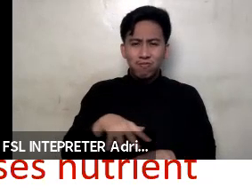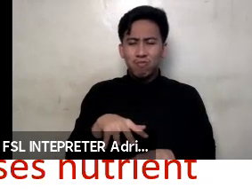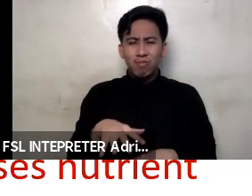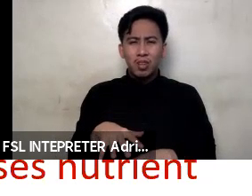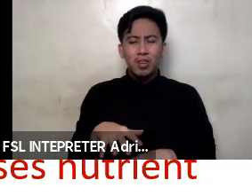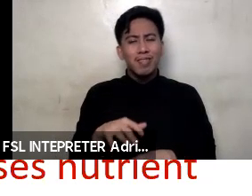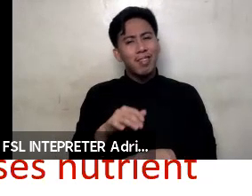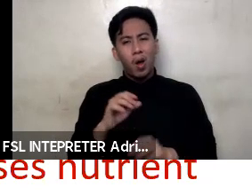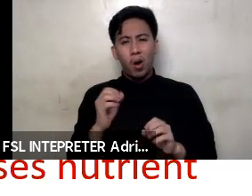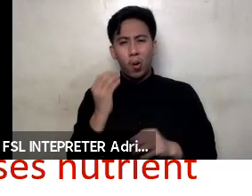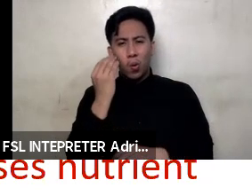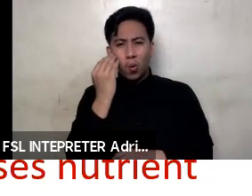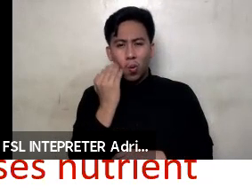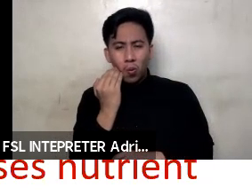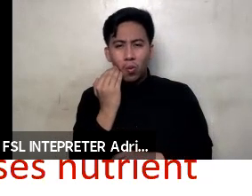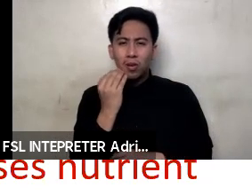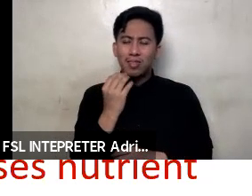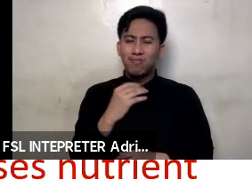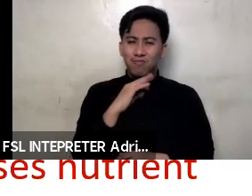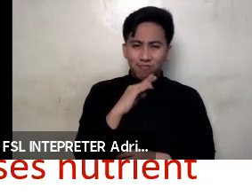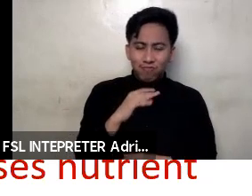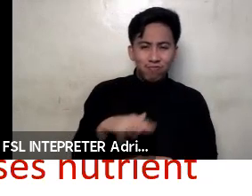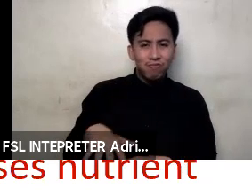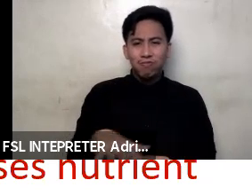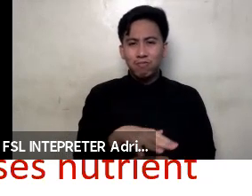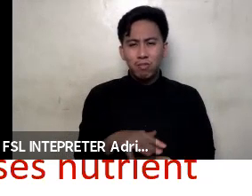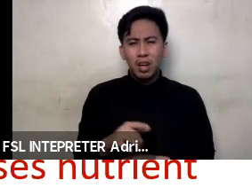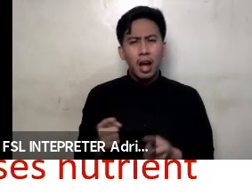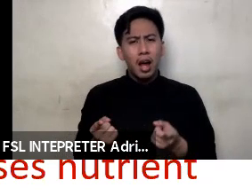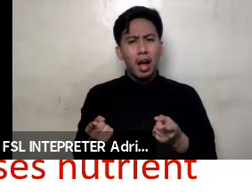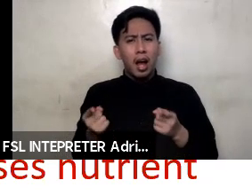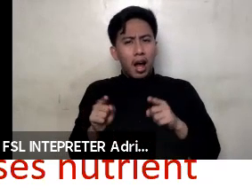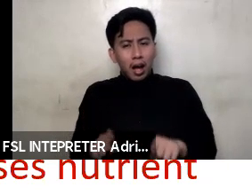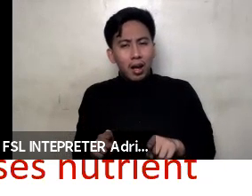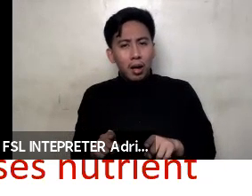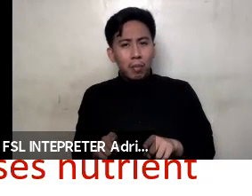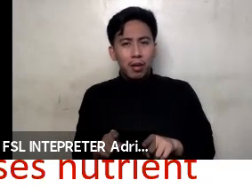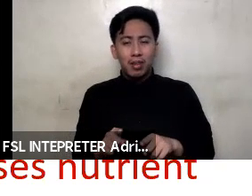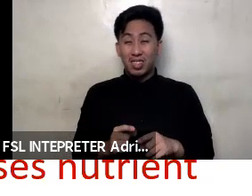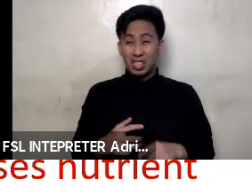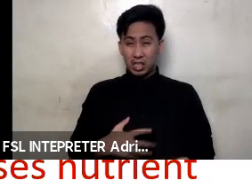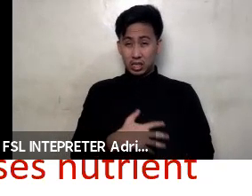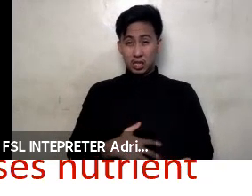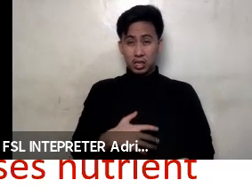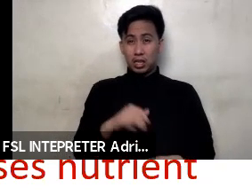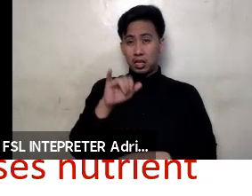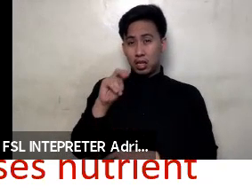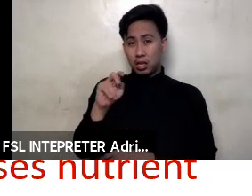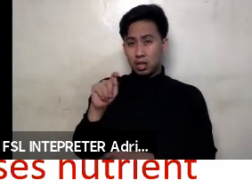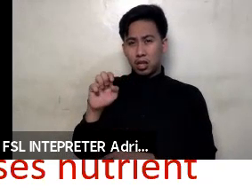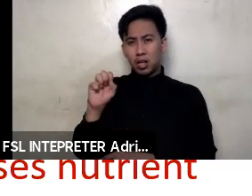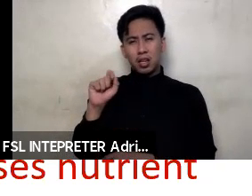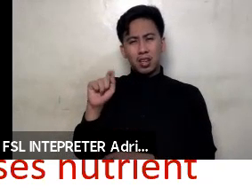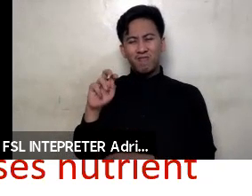tiyan. As a result, what happens is that the linings of your intestine becomes flattened. Yung normal na itsura ng